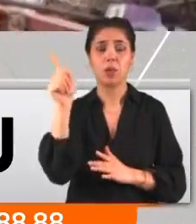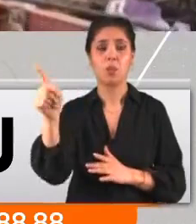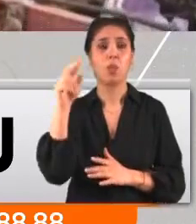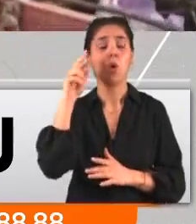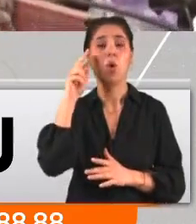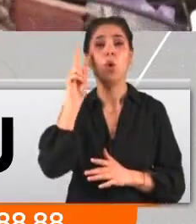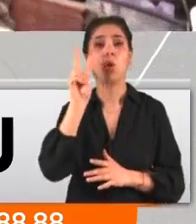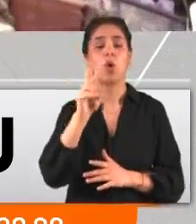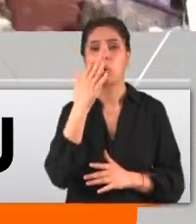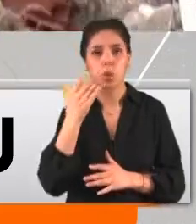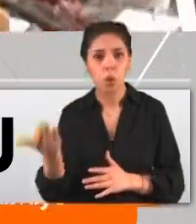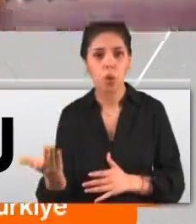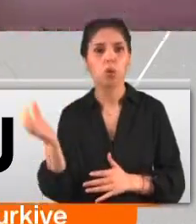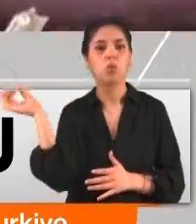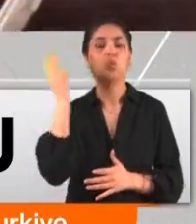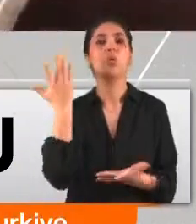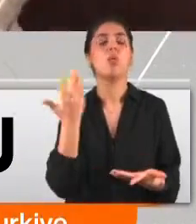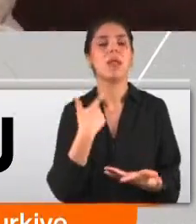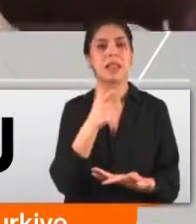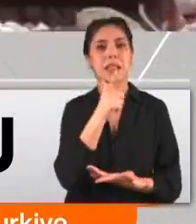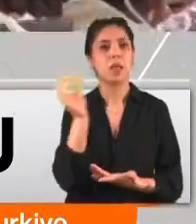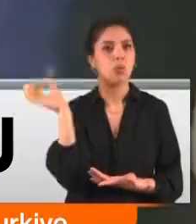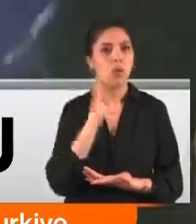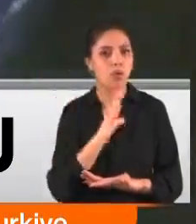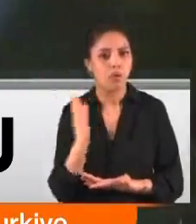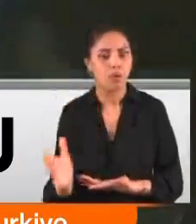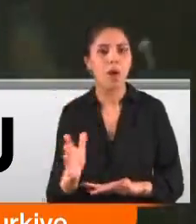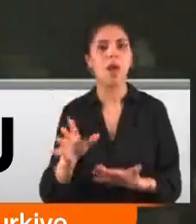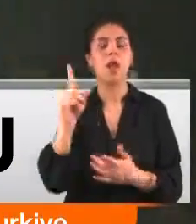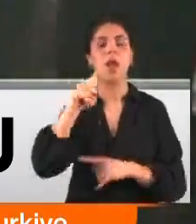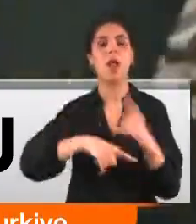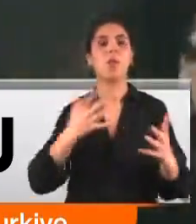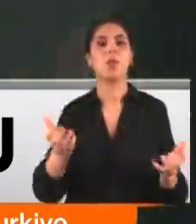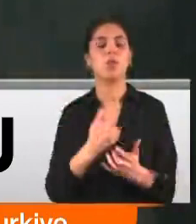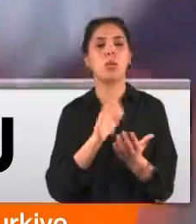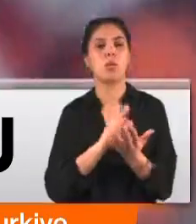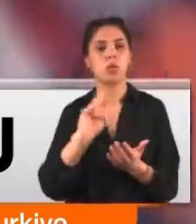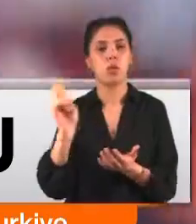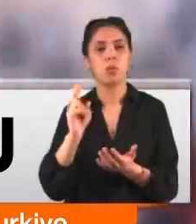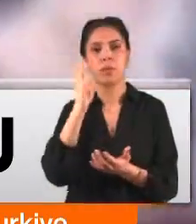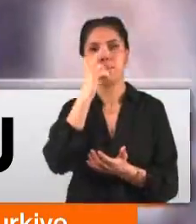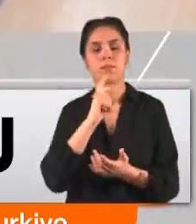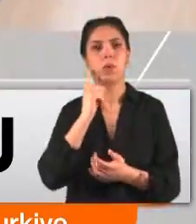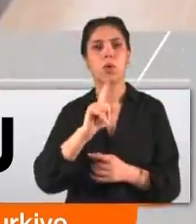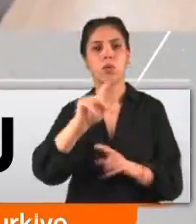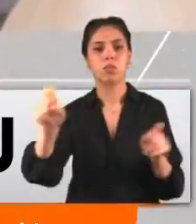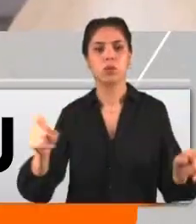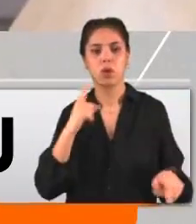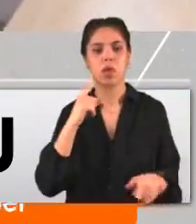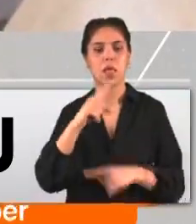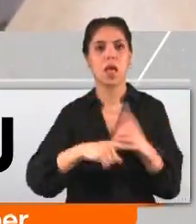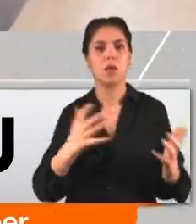temas olmayan ya da duymadığımız sesleri zaten duyuyorlar. Her bir arama kurtarma köpeği titizlikle seçiliyor. Arama